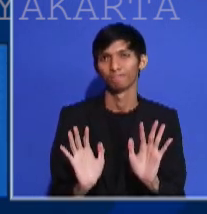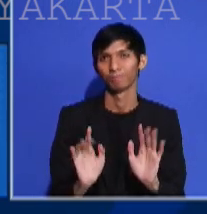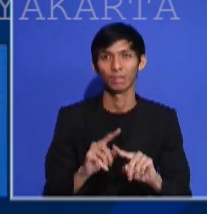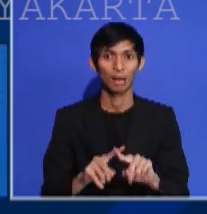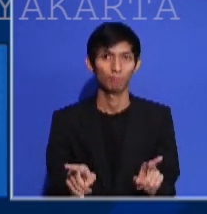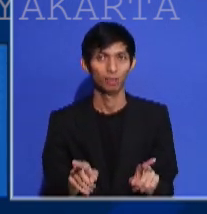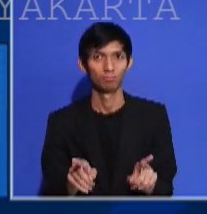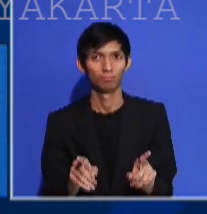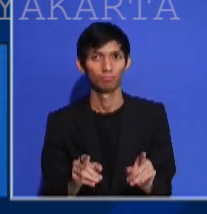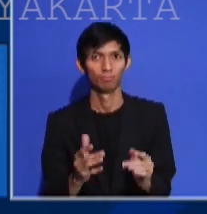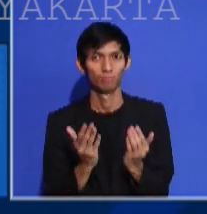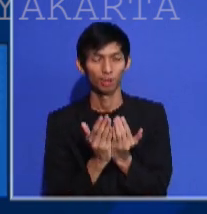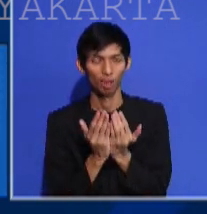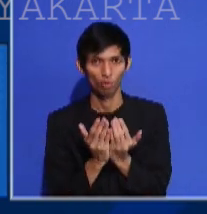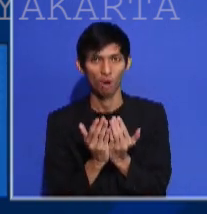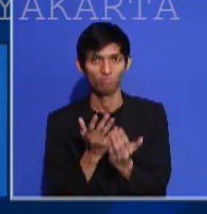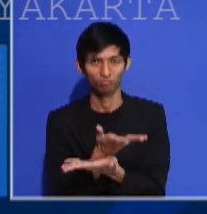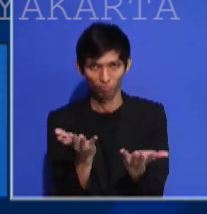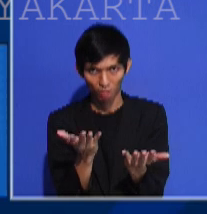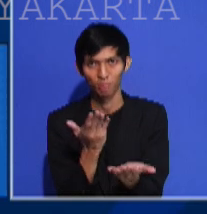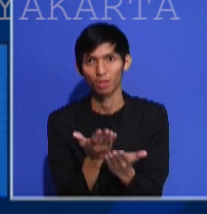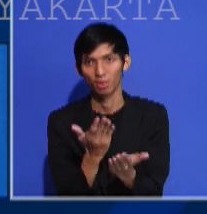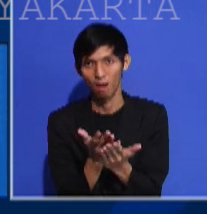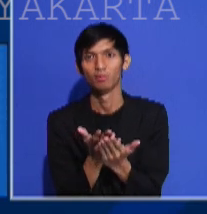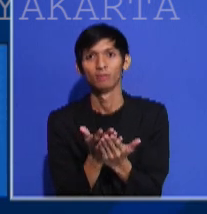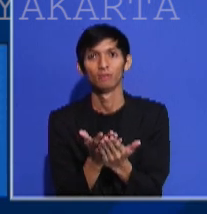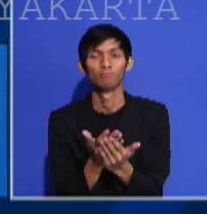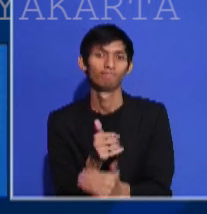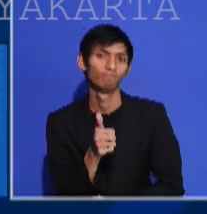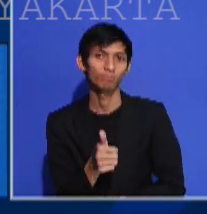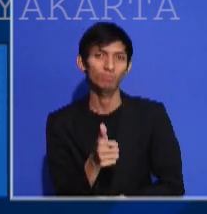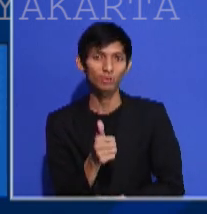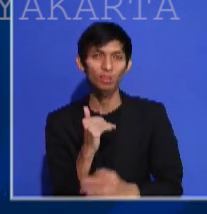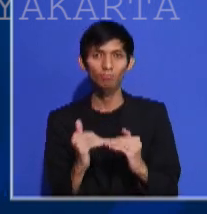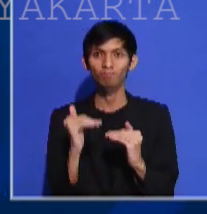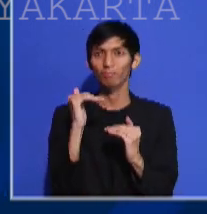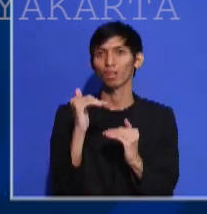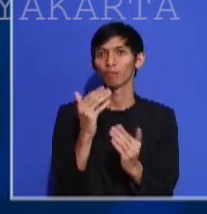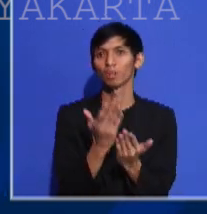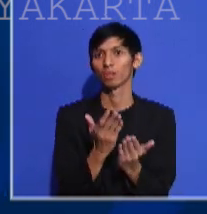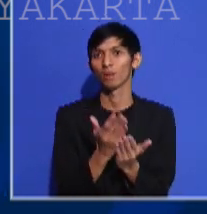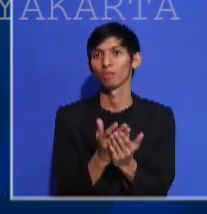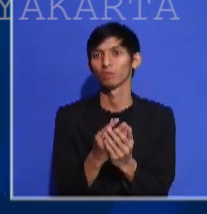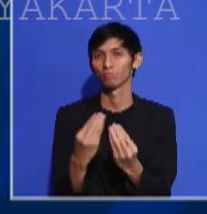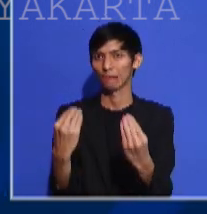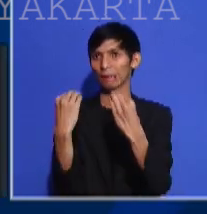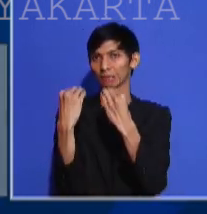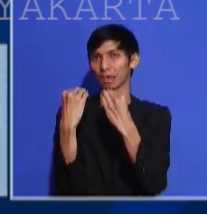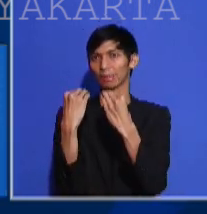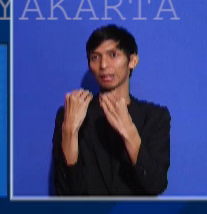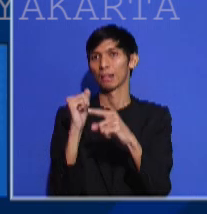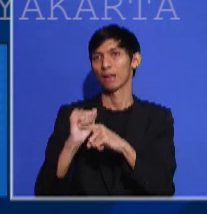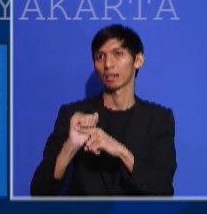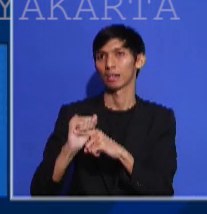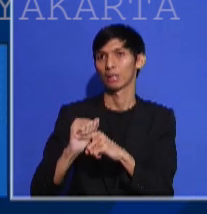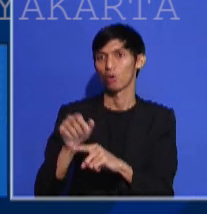banyak-banyak berdoa ya lebih baik berdoa dan mungkin lebih eh meminta arahan dari pelatih untuk bisa